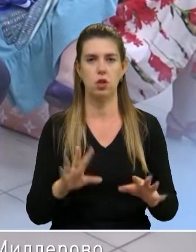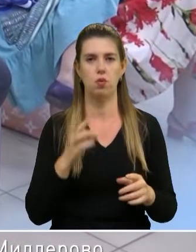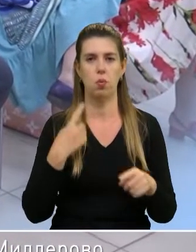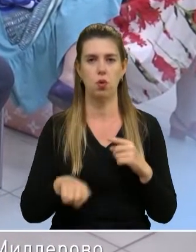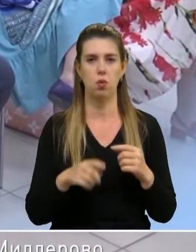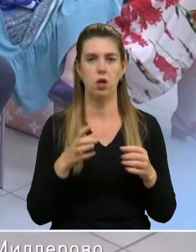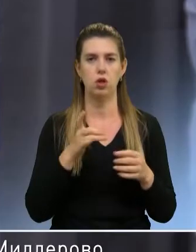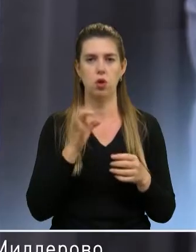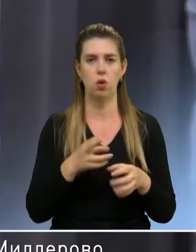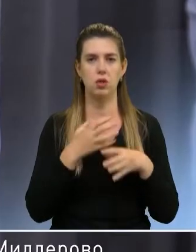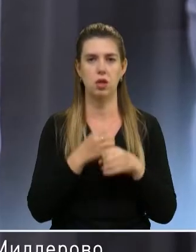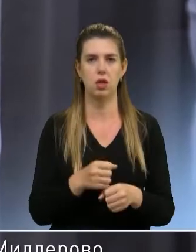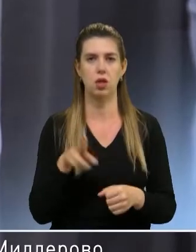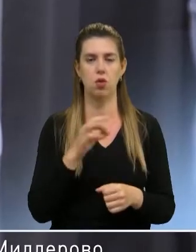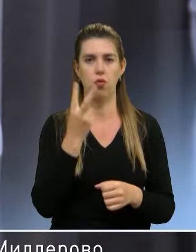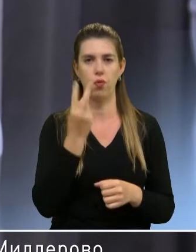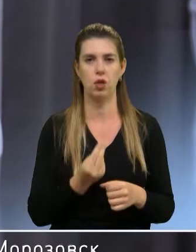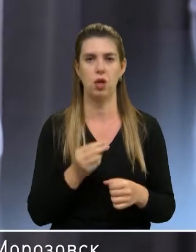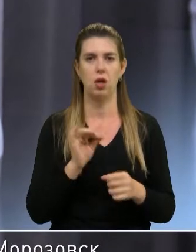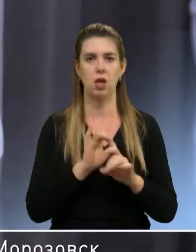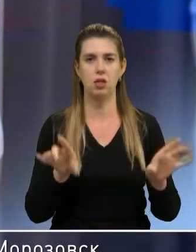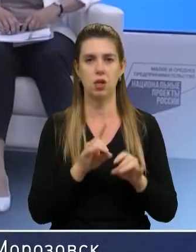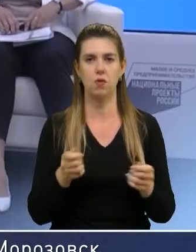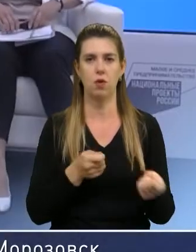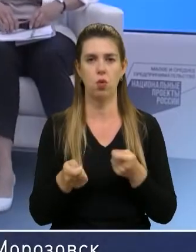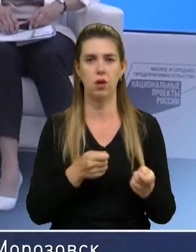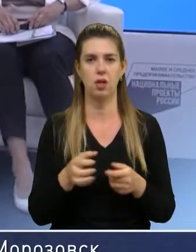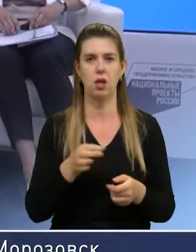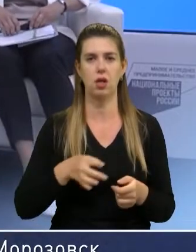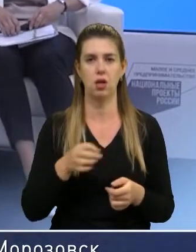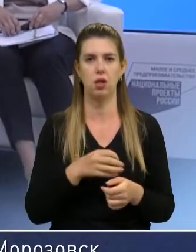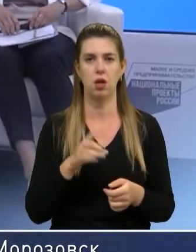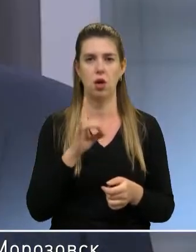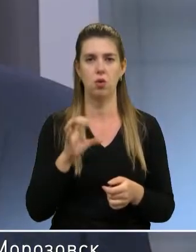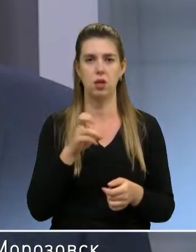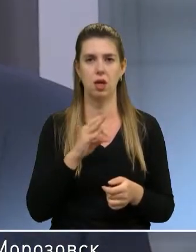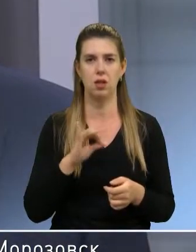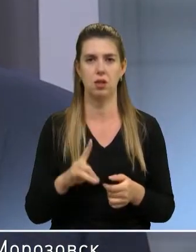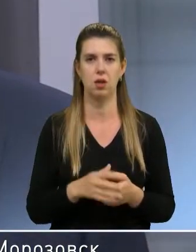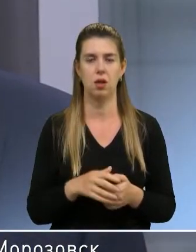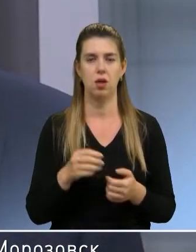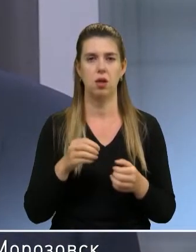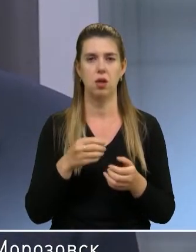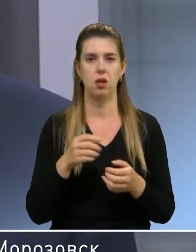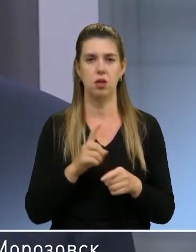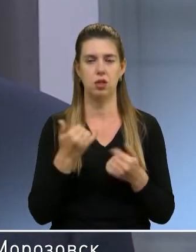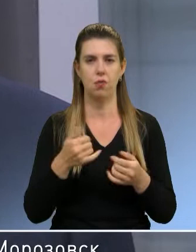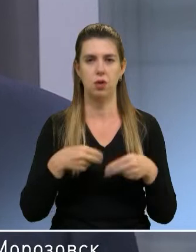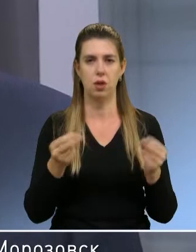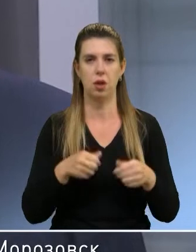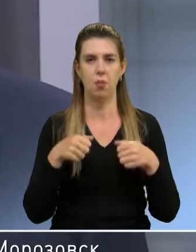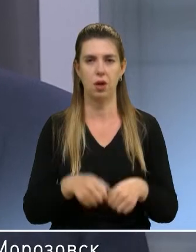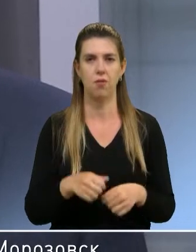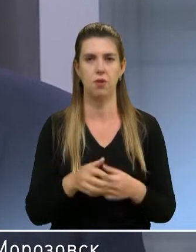Сроки сократились буквально до 2 дней, рассказывает руководитель регионального Росреестра. Регистрация прав сегодня, например, по